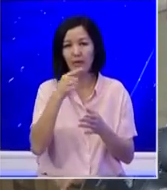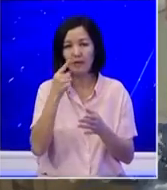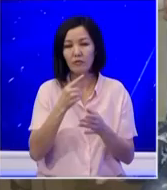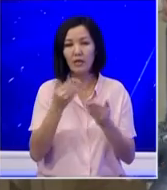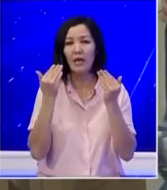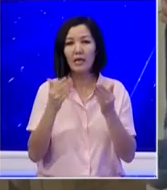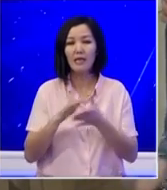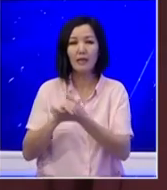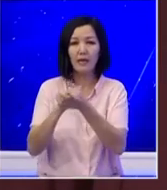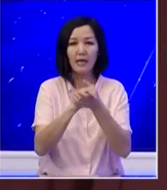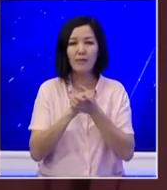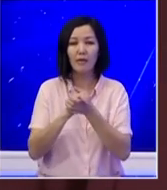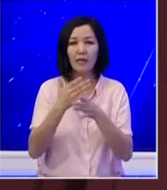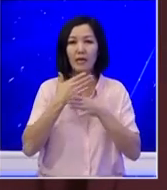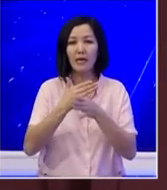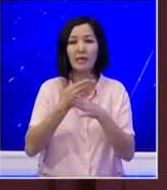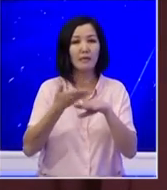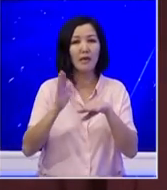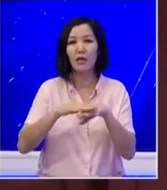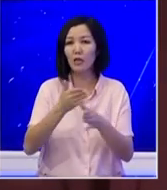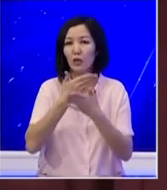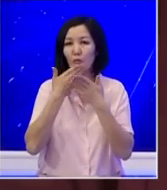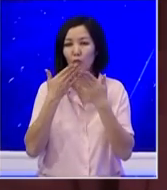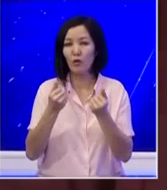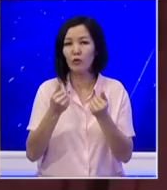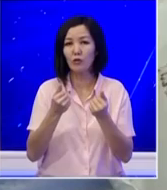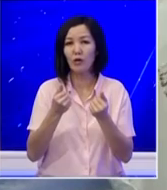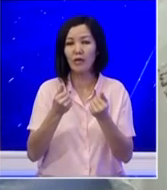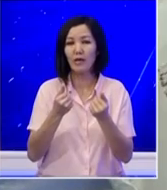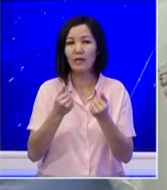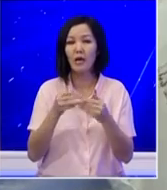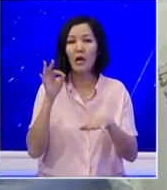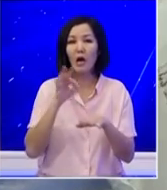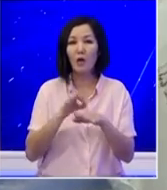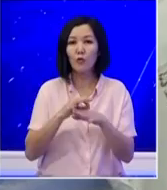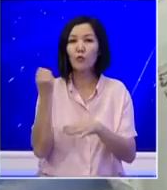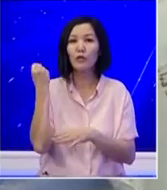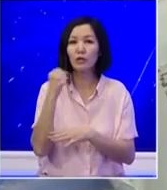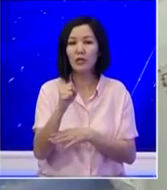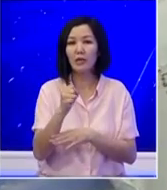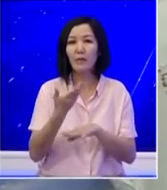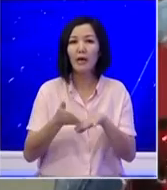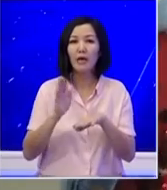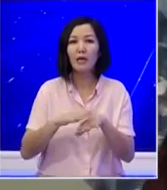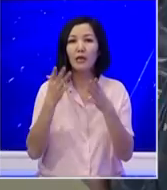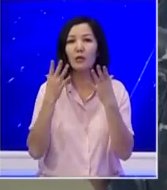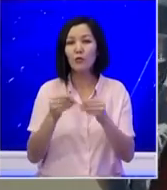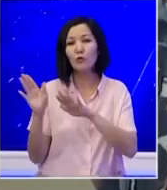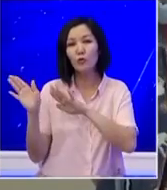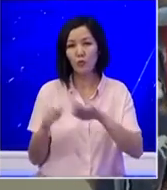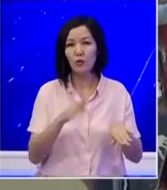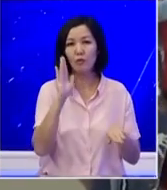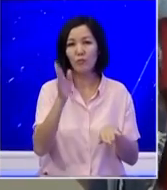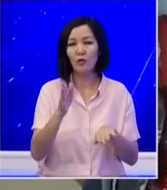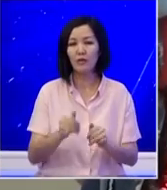Ел бірлігінің арқасында қиындық көрмедік, көппен бірге күресіп, аты жаман індетті жеңіп, қиын күндерді артта қалдырамыз